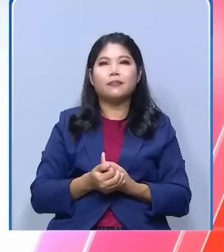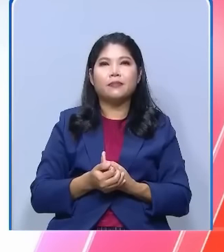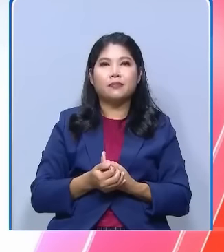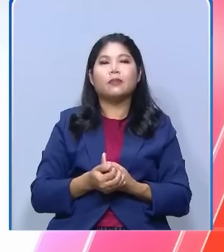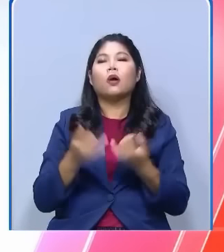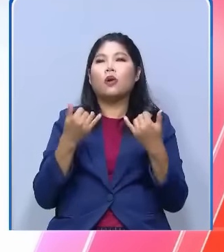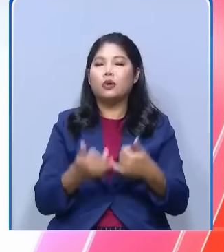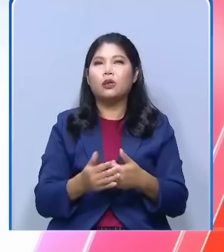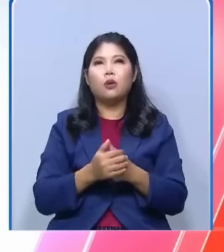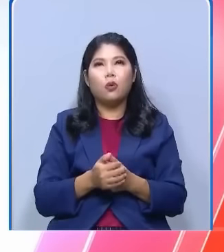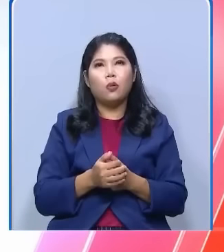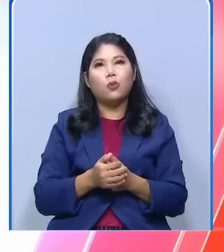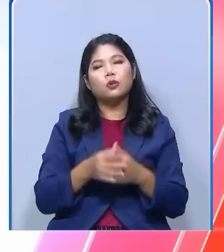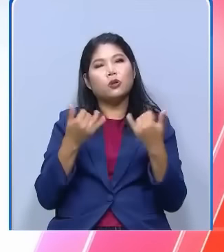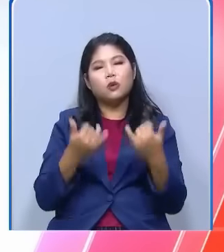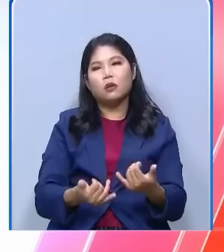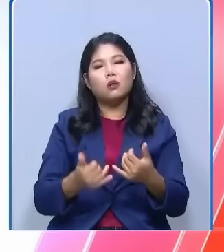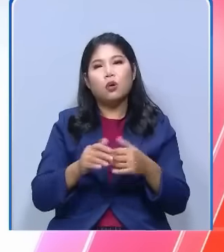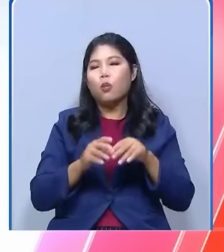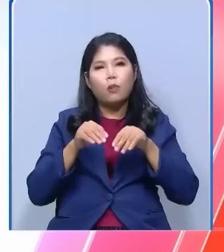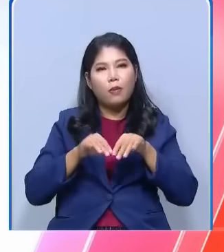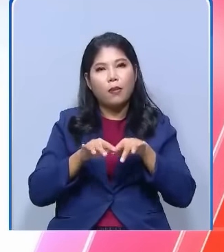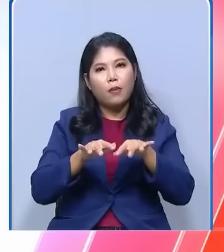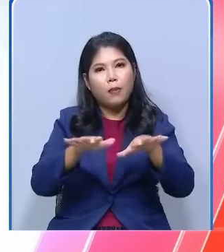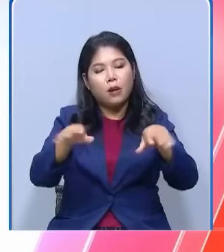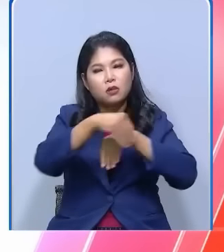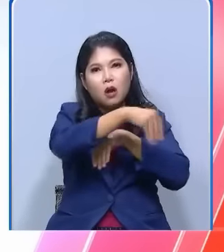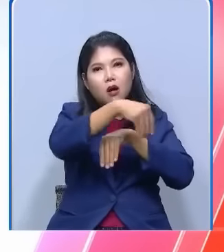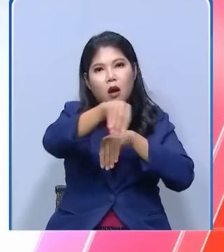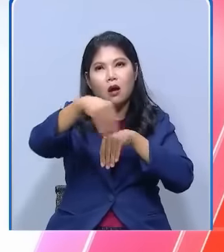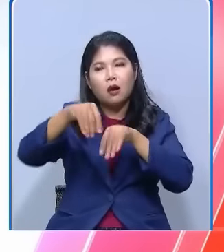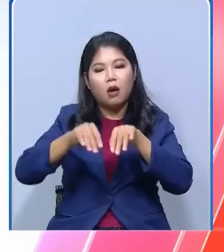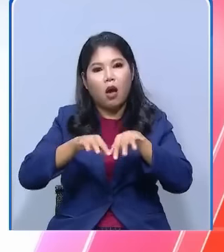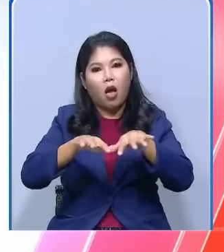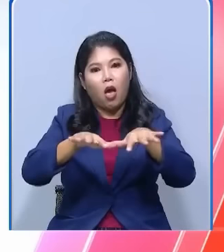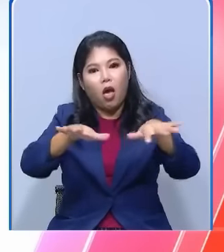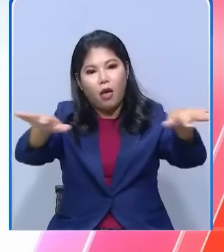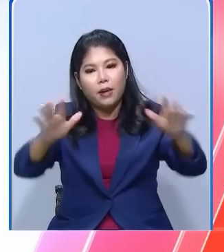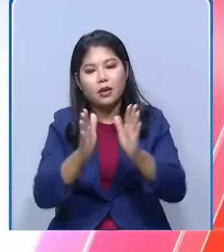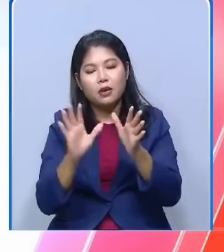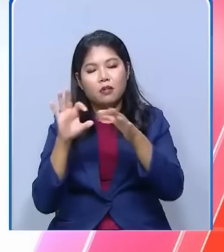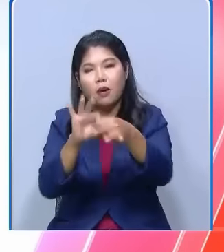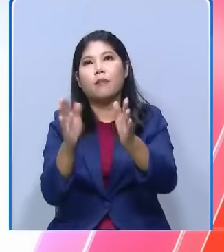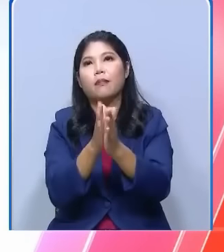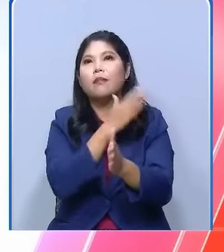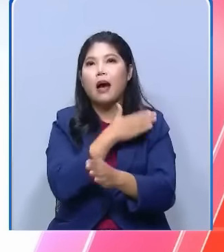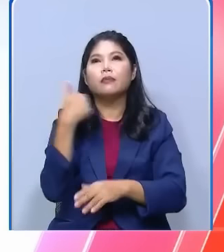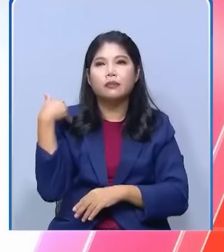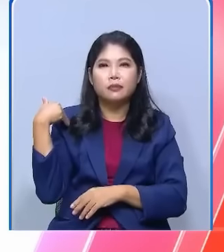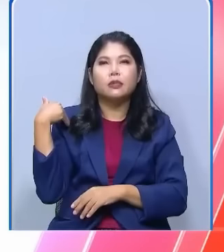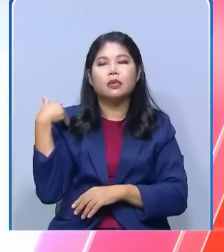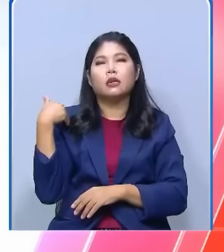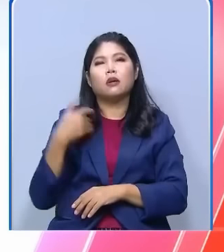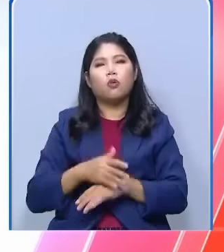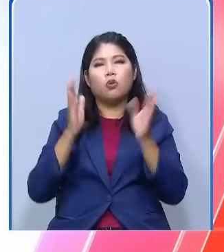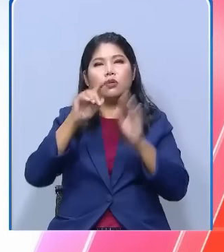าคดีนี้เนี่ยตอนนี้มันลุกลาม ม ันขยายวงกว้างลามไปยังวงการพระสงฆ์ด้วยนะ ครับ นะฮะส่วนหลายคนสงสัยว่าเอ๊ะทำไ